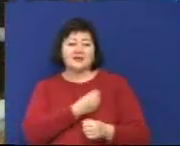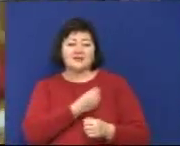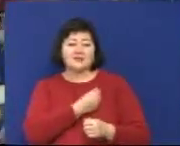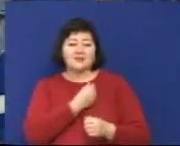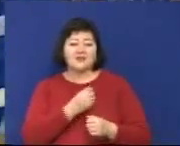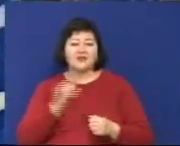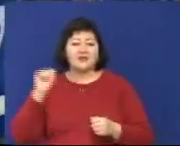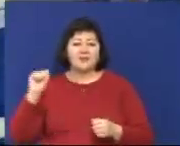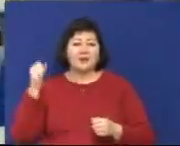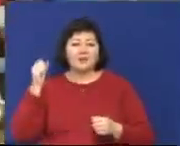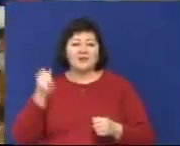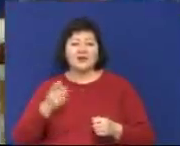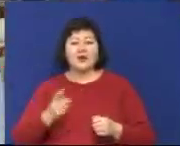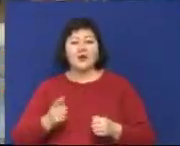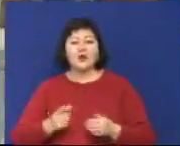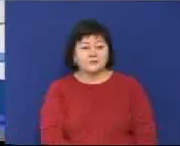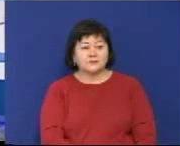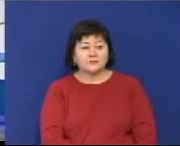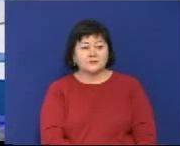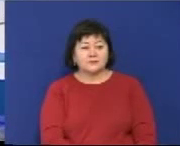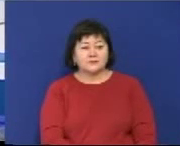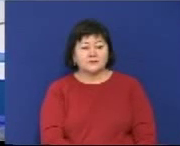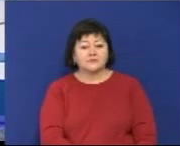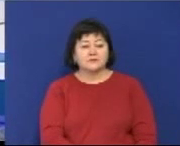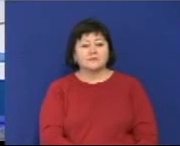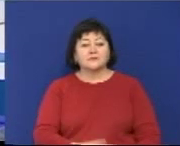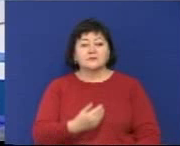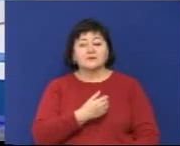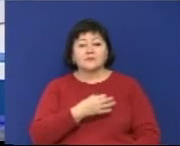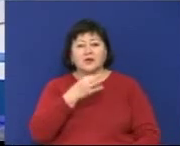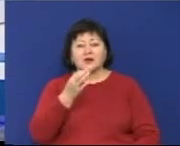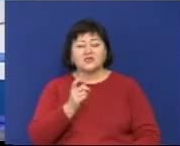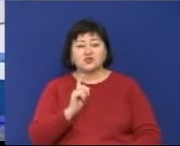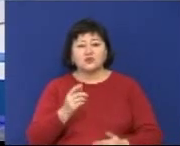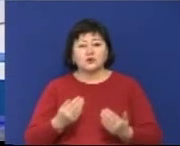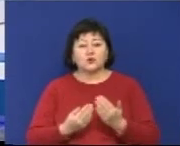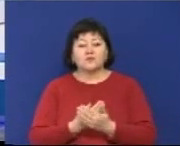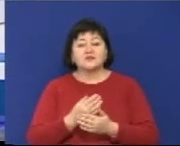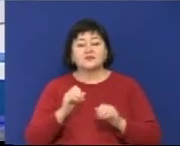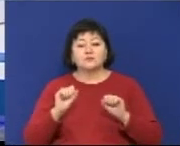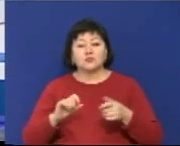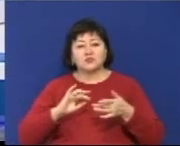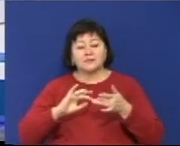«Лучшая техника» и «Лучшая». Боксер. Напомним, наши новости вы также можете посмотреть на сайте